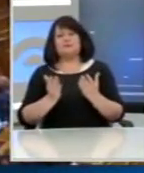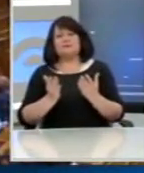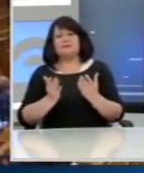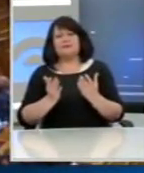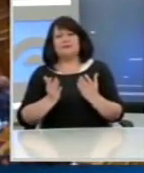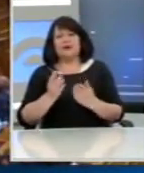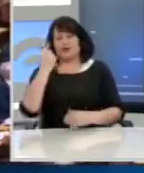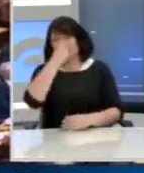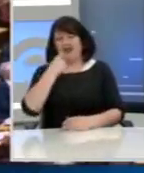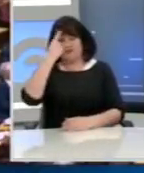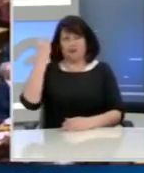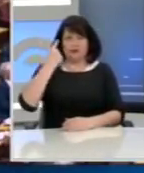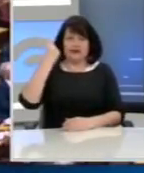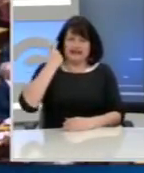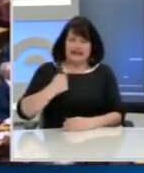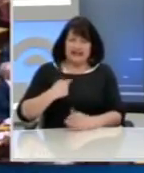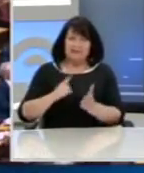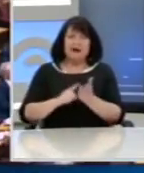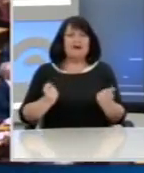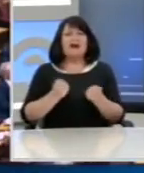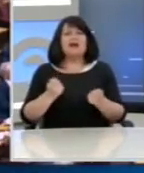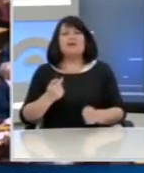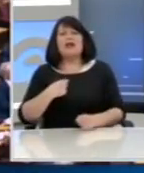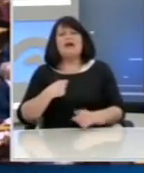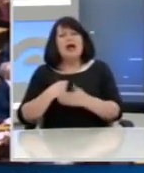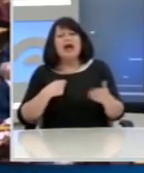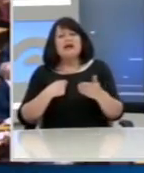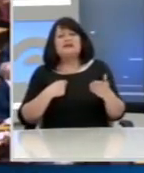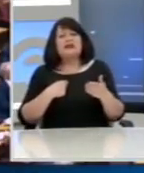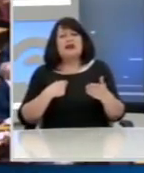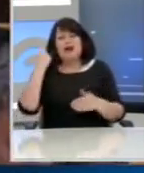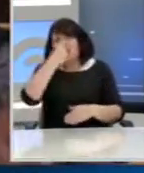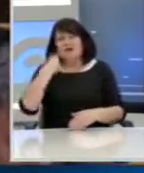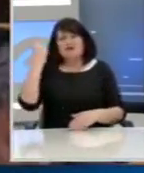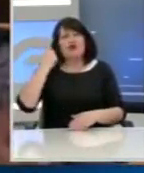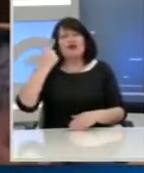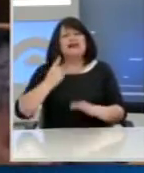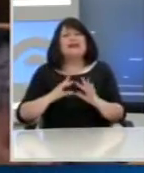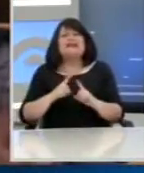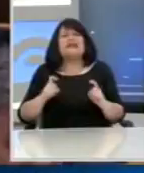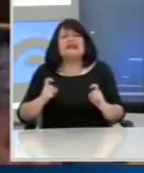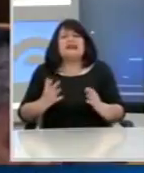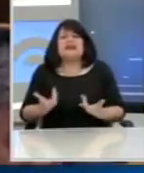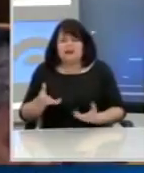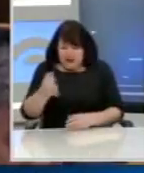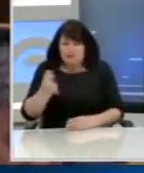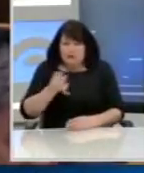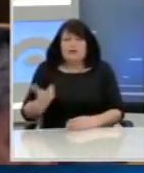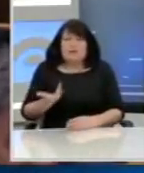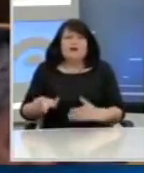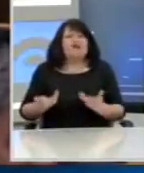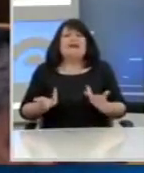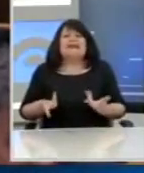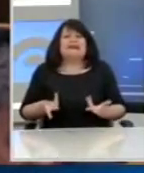περί αυτοκριτικής. Σε τι να κάνει η αυτοκριτική αριστερά σε αυτόν τον τόπο? Σε τι να κάνει, πείτε μου.